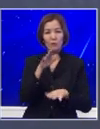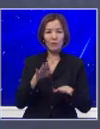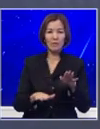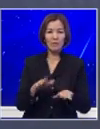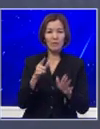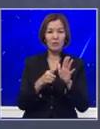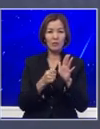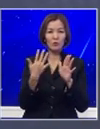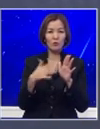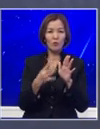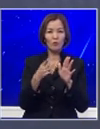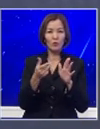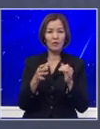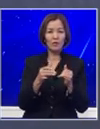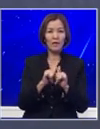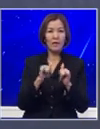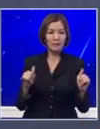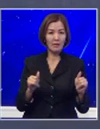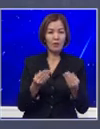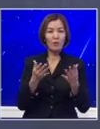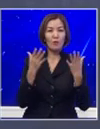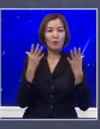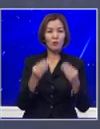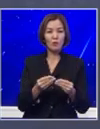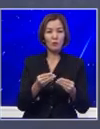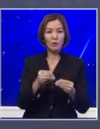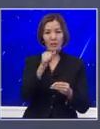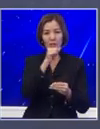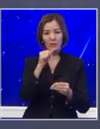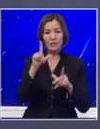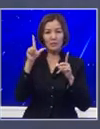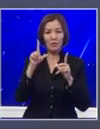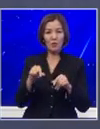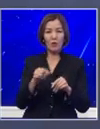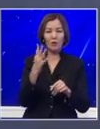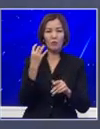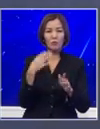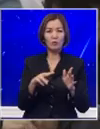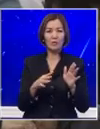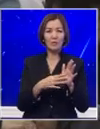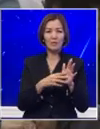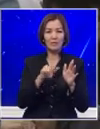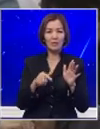салғанда 754 гектарға артқан болатын. Бүгінгі күні қыстауға